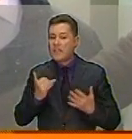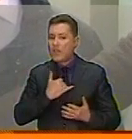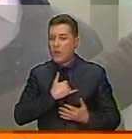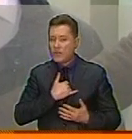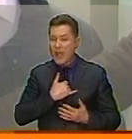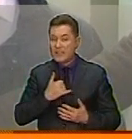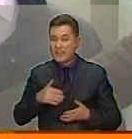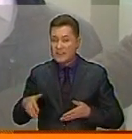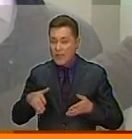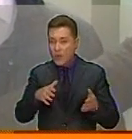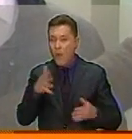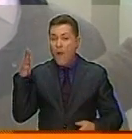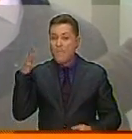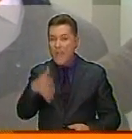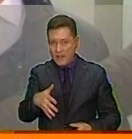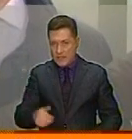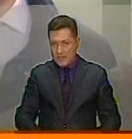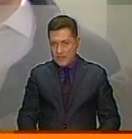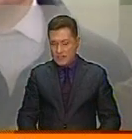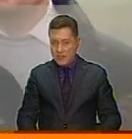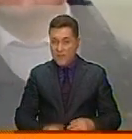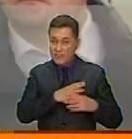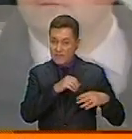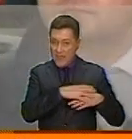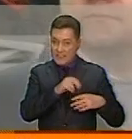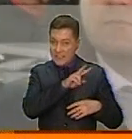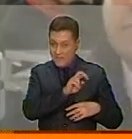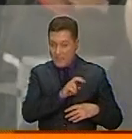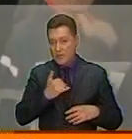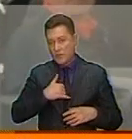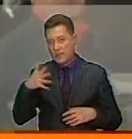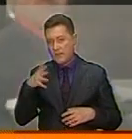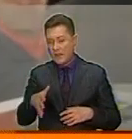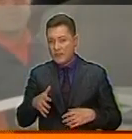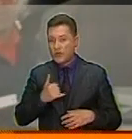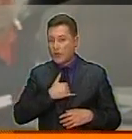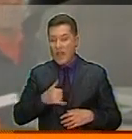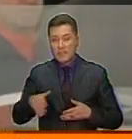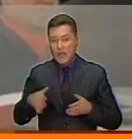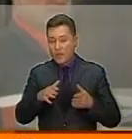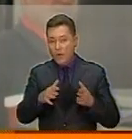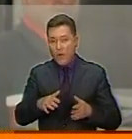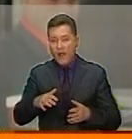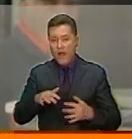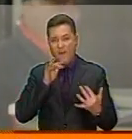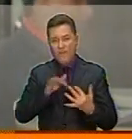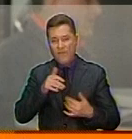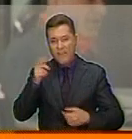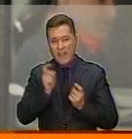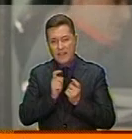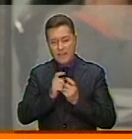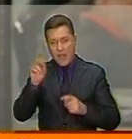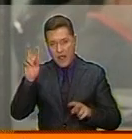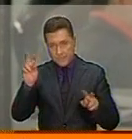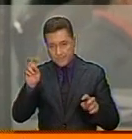дорогах 5 000 людей у нас на дорогах іде війна і одна з причин -